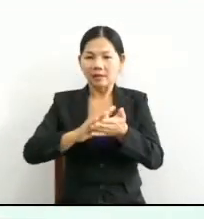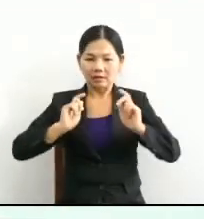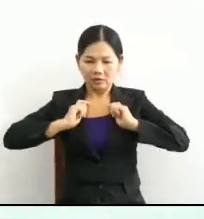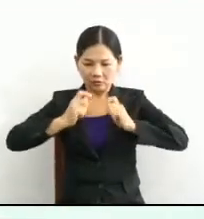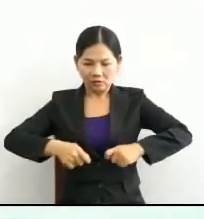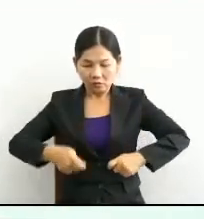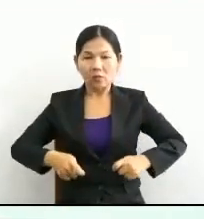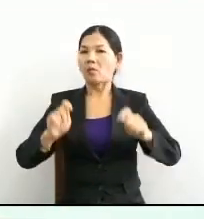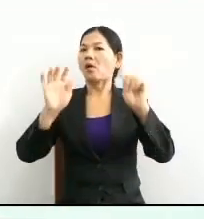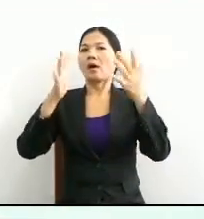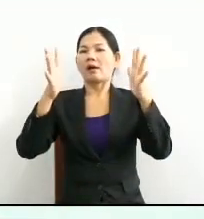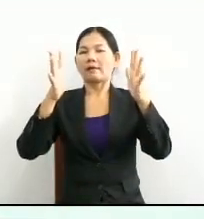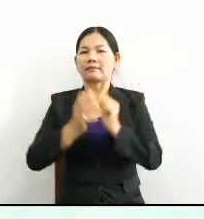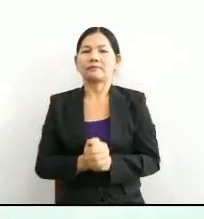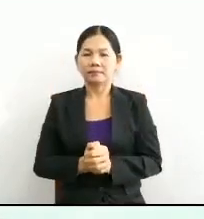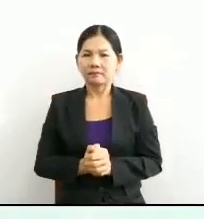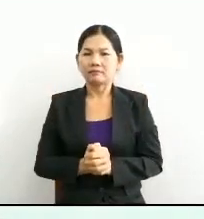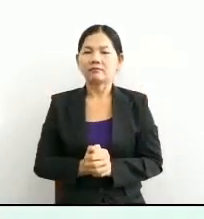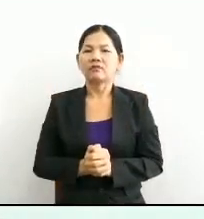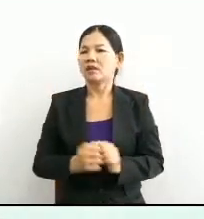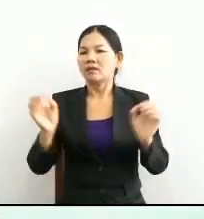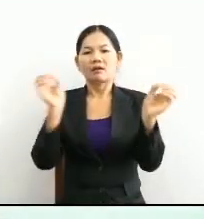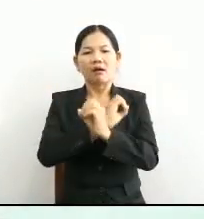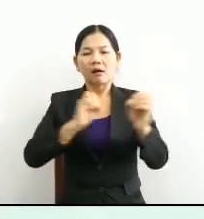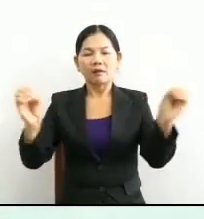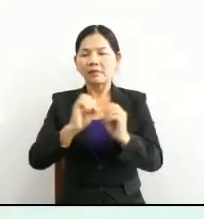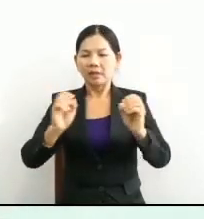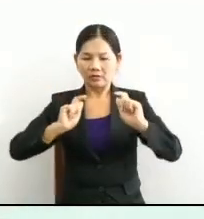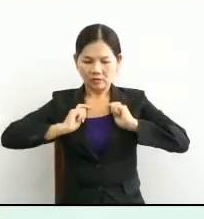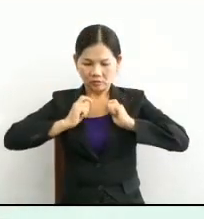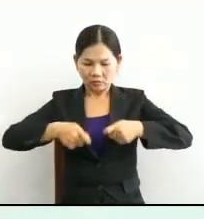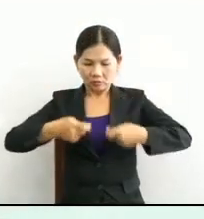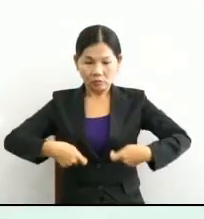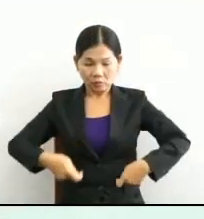miên nọt chà cứ đầm ná mình miên rô chà